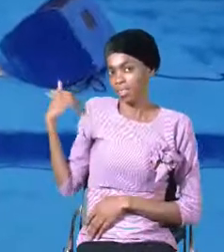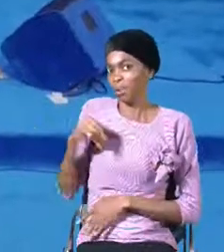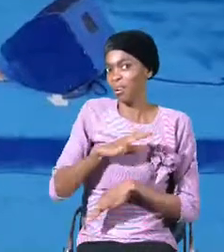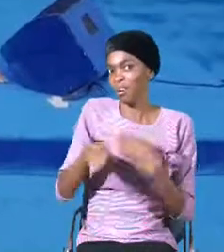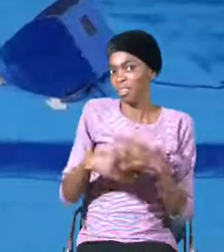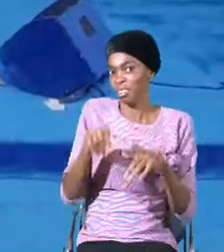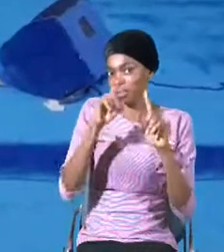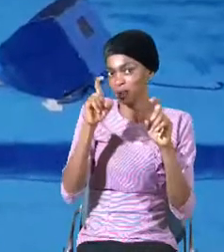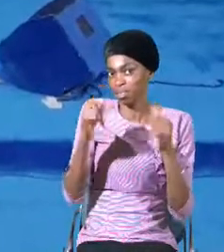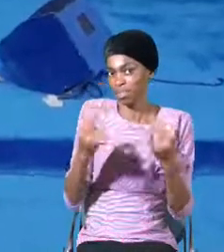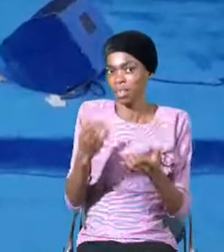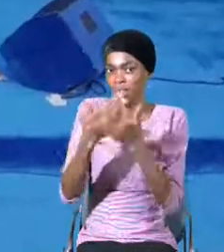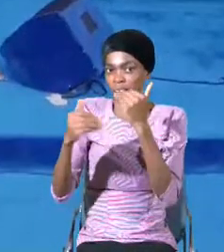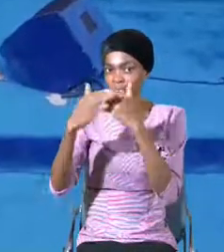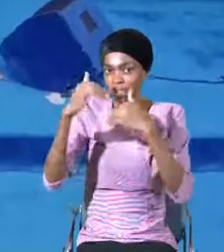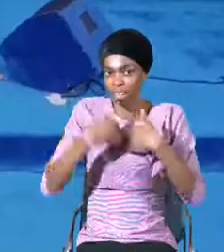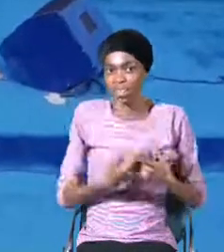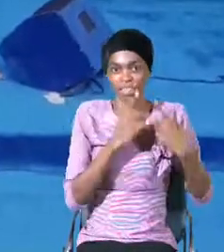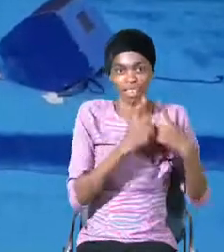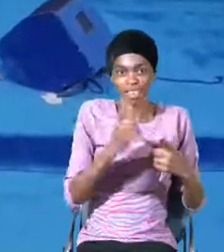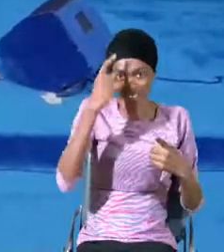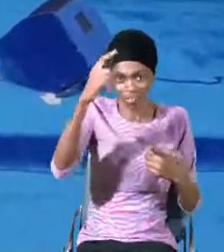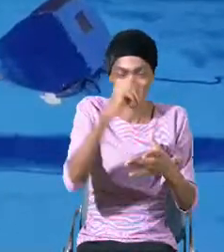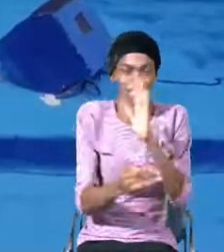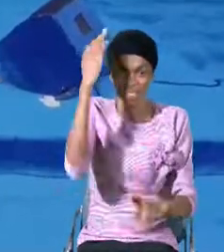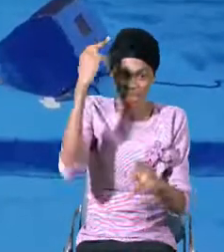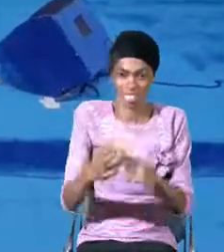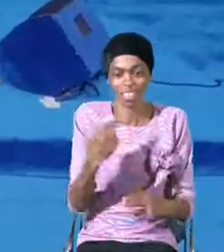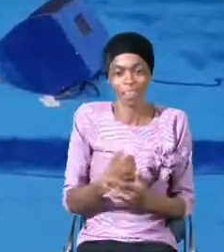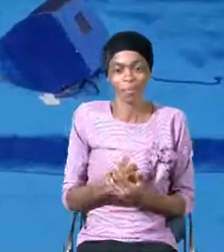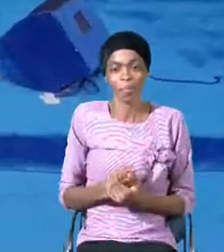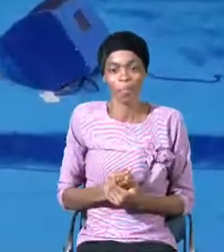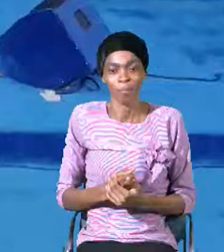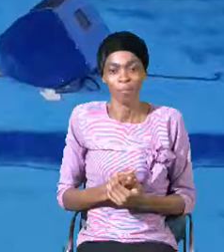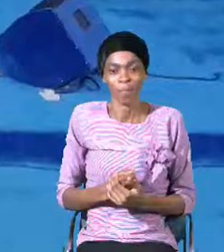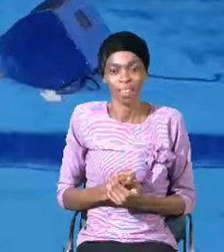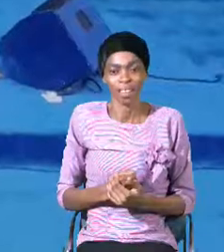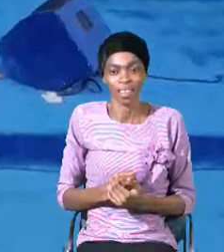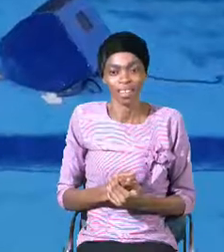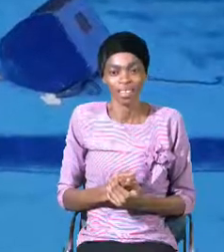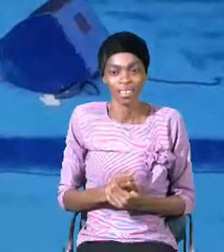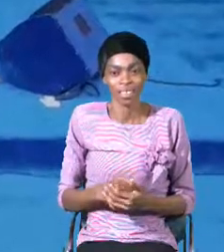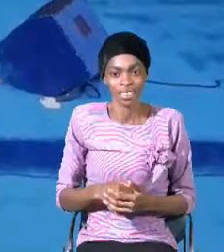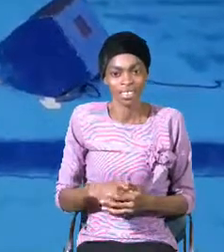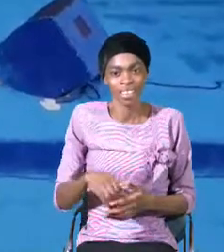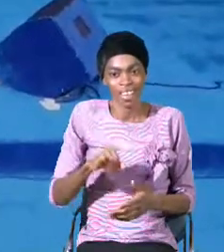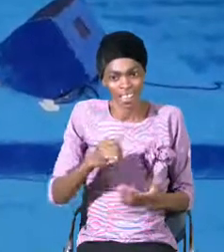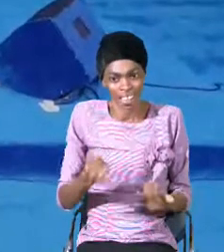Toutes ces questions maintenant, le ciel a déjà répondu pour vous. Je ne pouvais pas, maintenant je